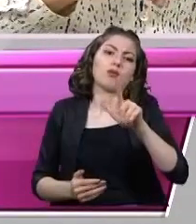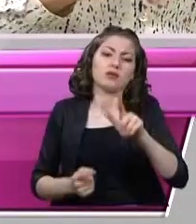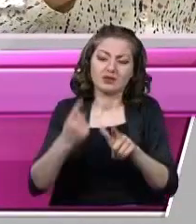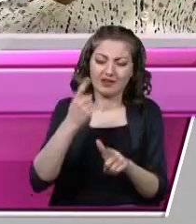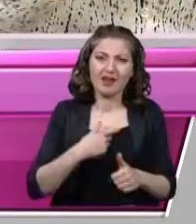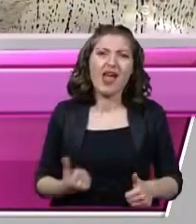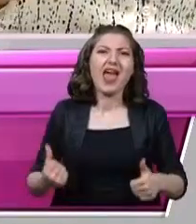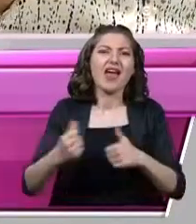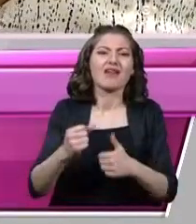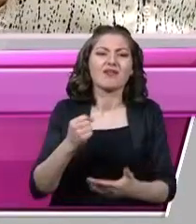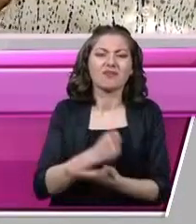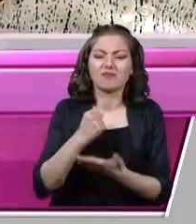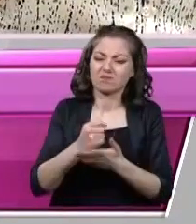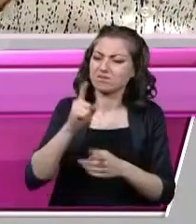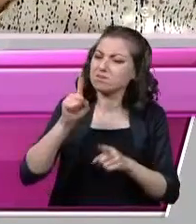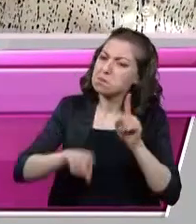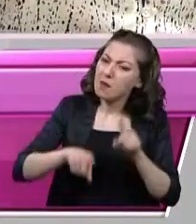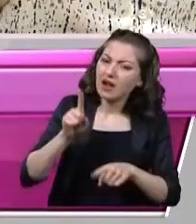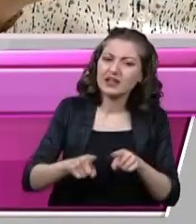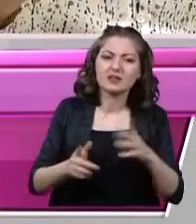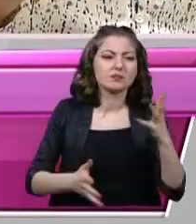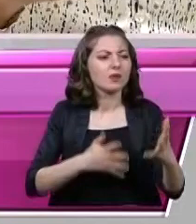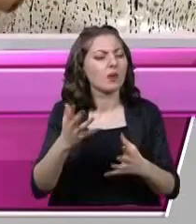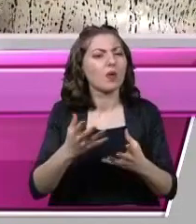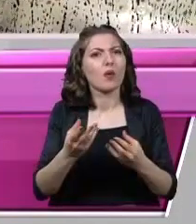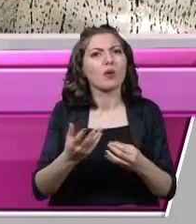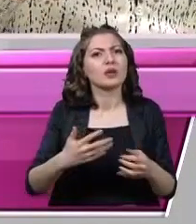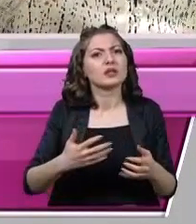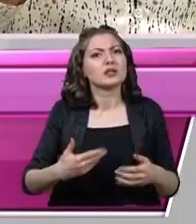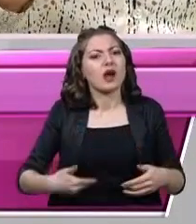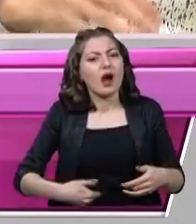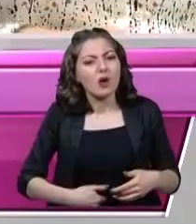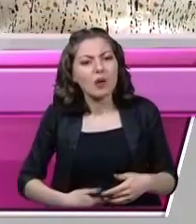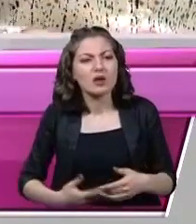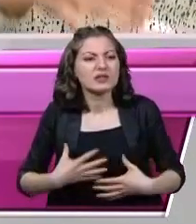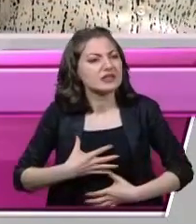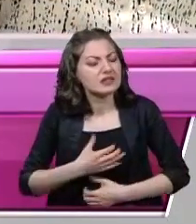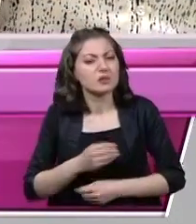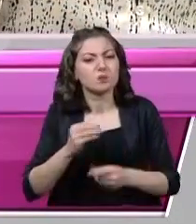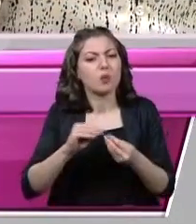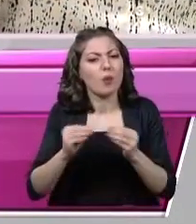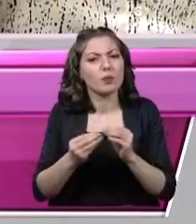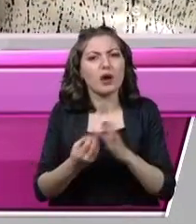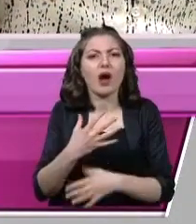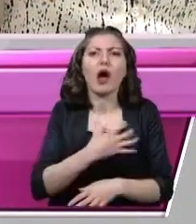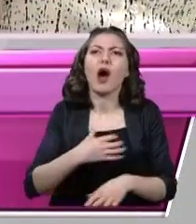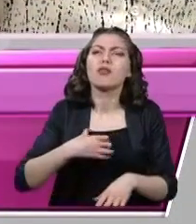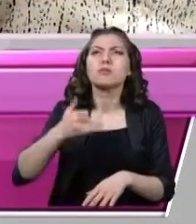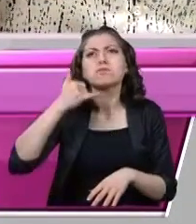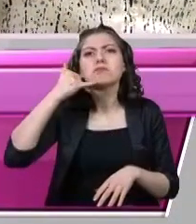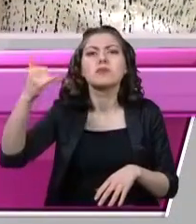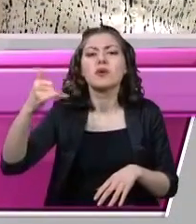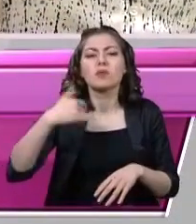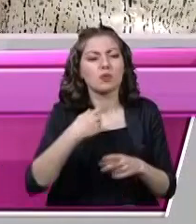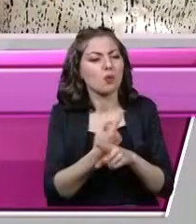evlendiğim yıllarda tabii bazı davranışlar hoşunuza gitmiyor acıtıyor içiniz acıyor annemi arayıp diyordum ki